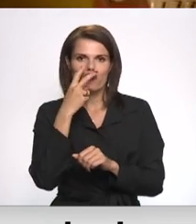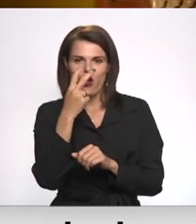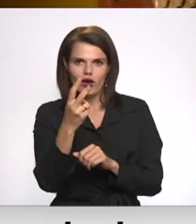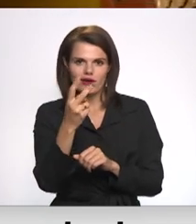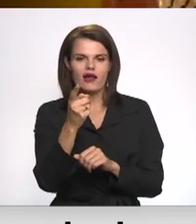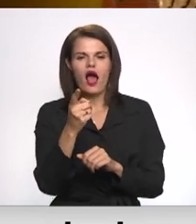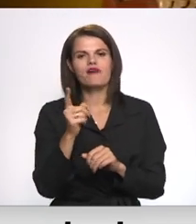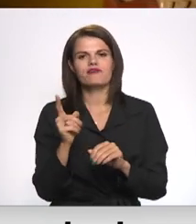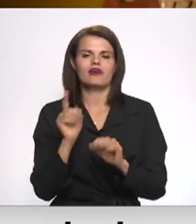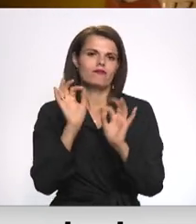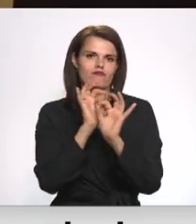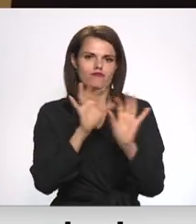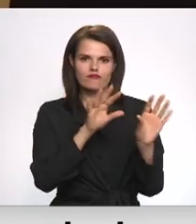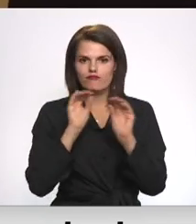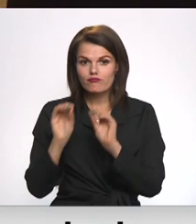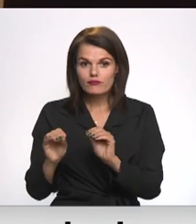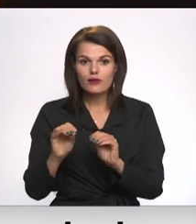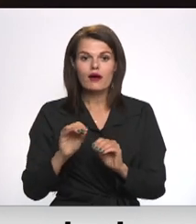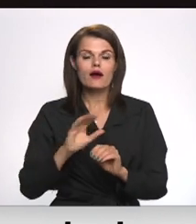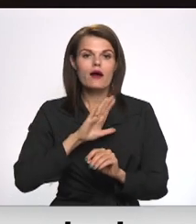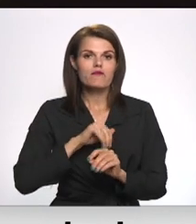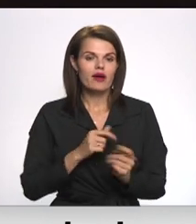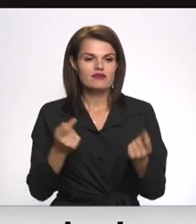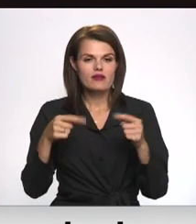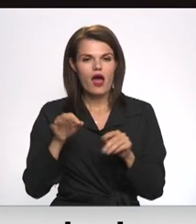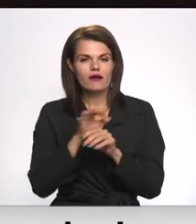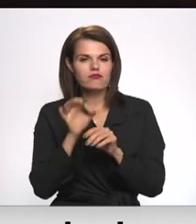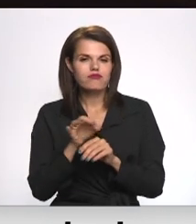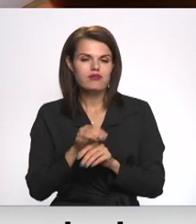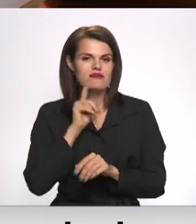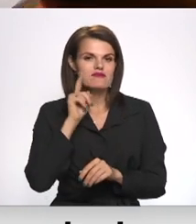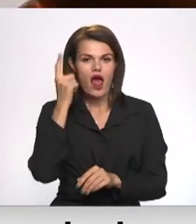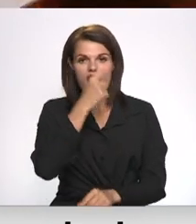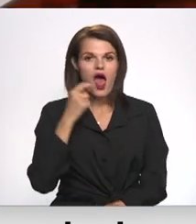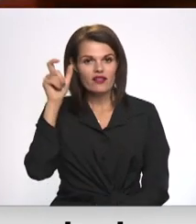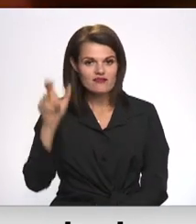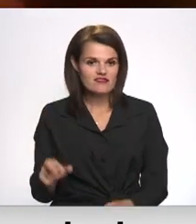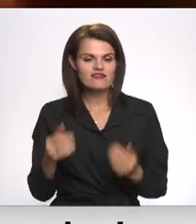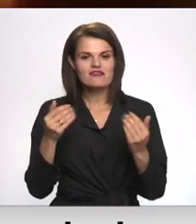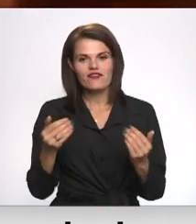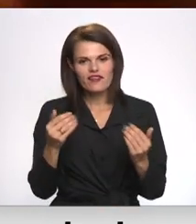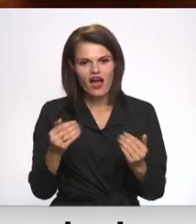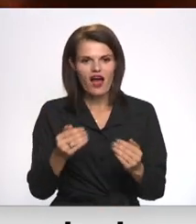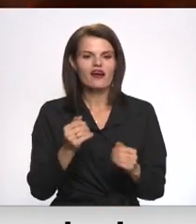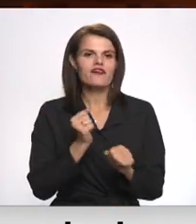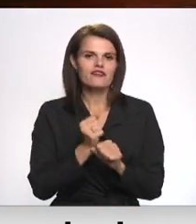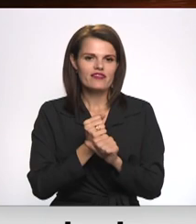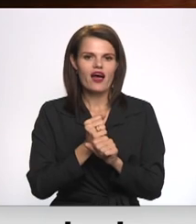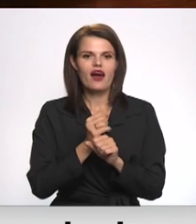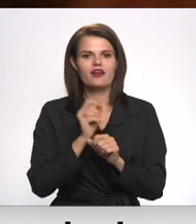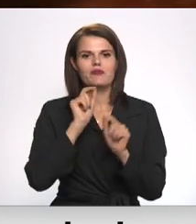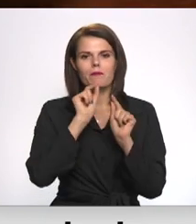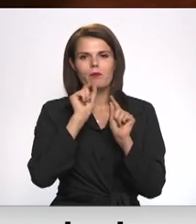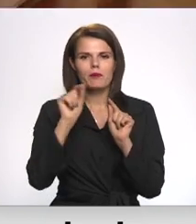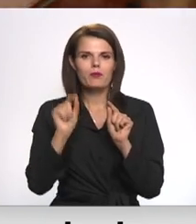Ildes māksliniecisko redzējumu. Pēc pavadītā laika pie Zelenska portreta tapšanas šobrīd kā atslodze darbi top